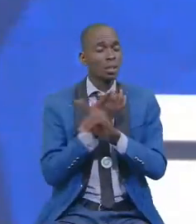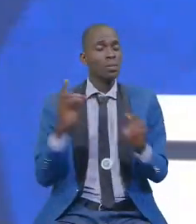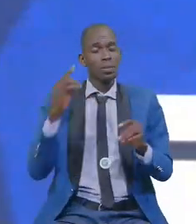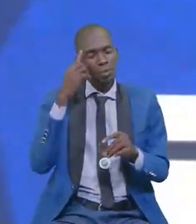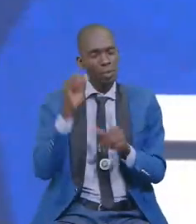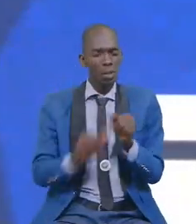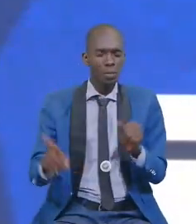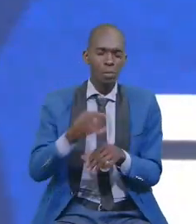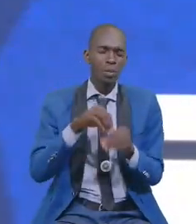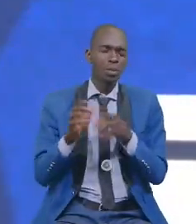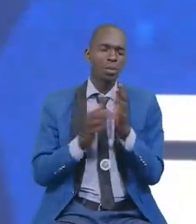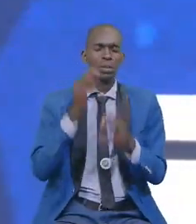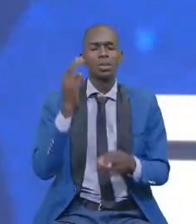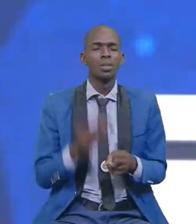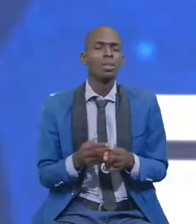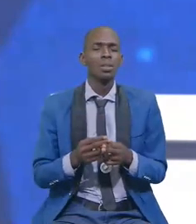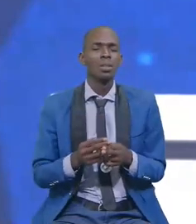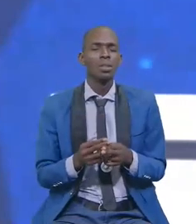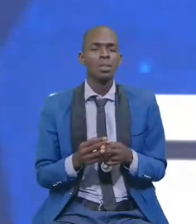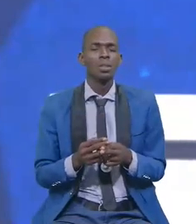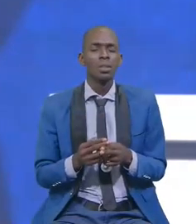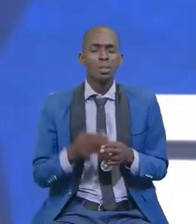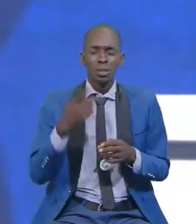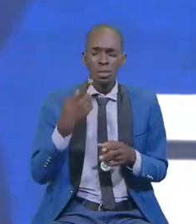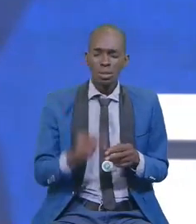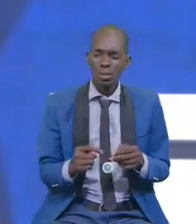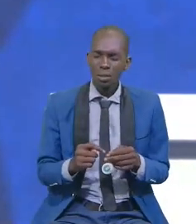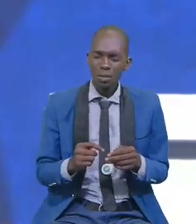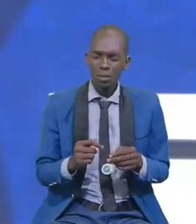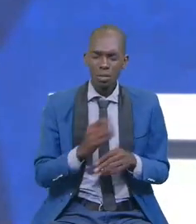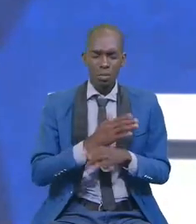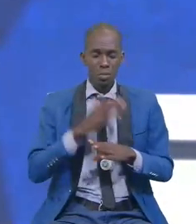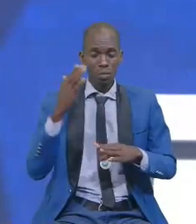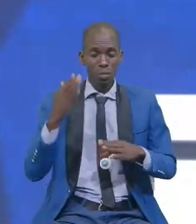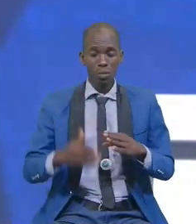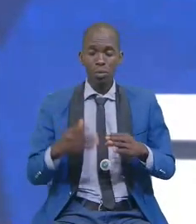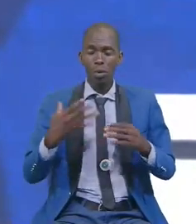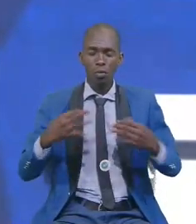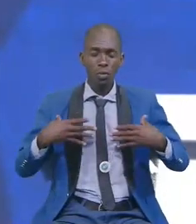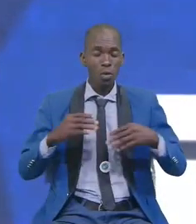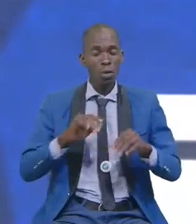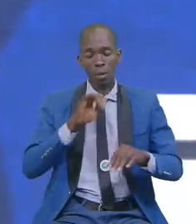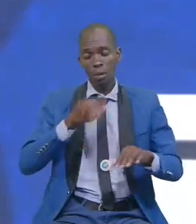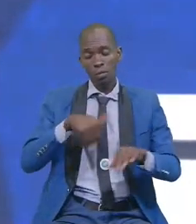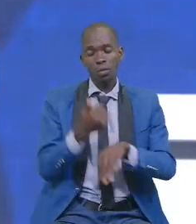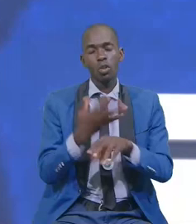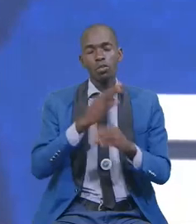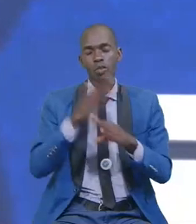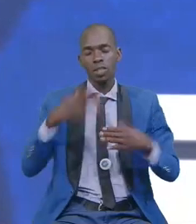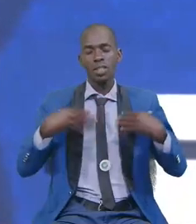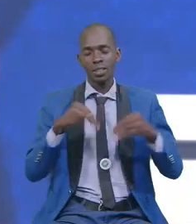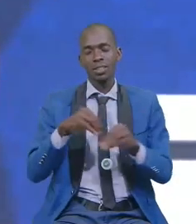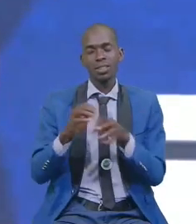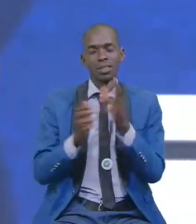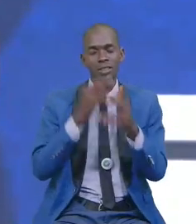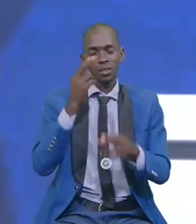pour tout le monde. La confirmation de la guérison totale dans la vie de chacun.